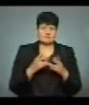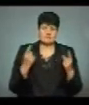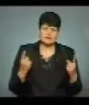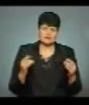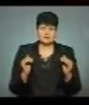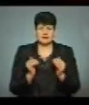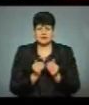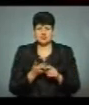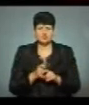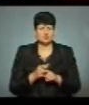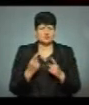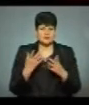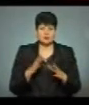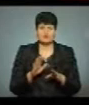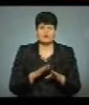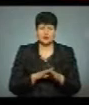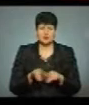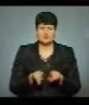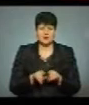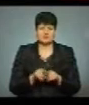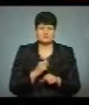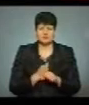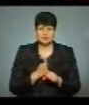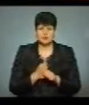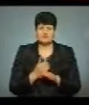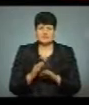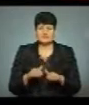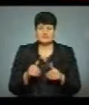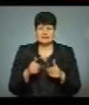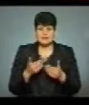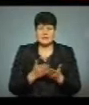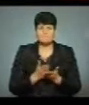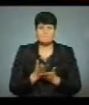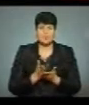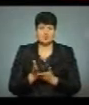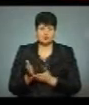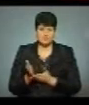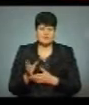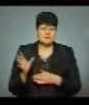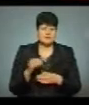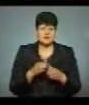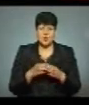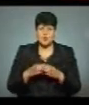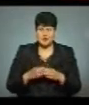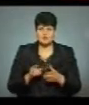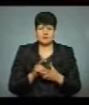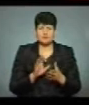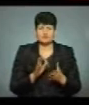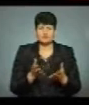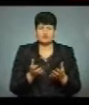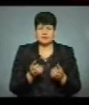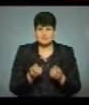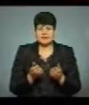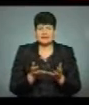великі, чи дуже великі, будуть виконувати одні ті самі функції в частині надання публічних послуг. І всі громади змушені будуть утримувати якусь